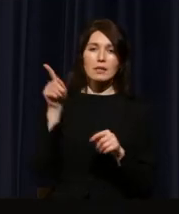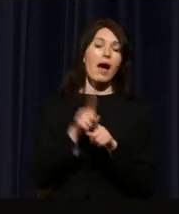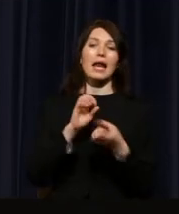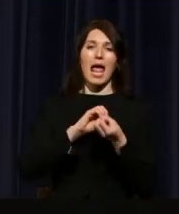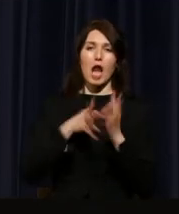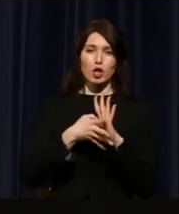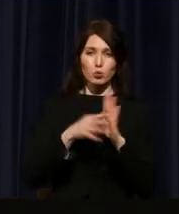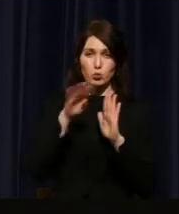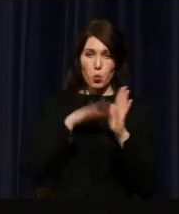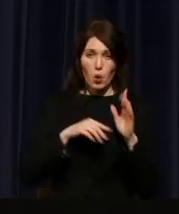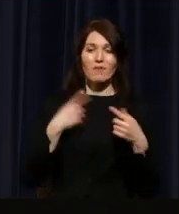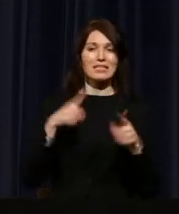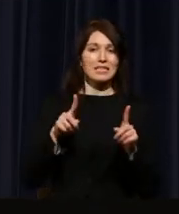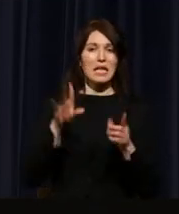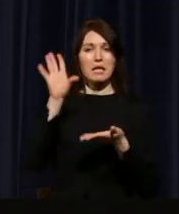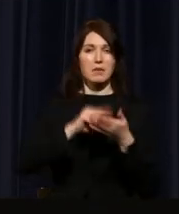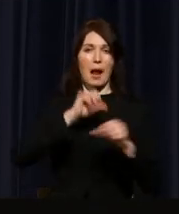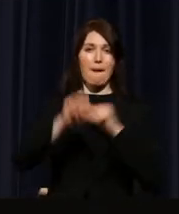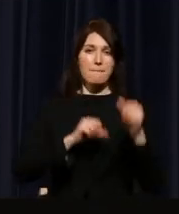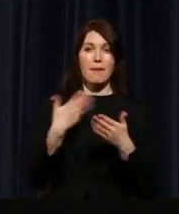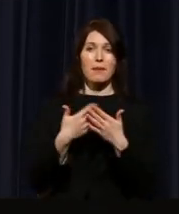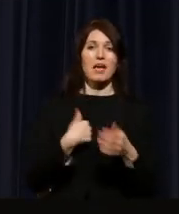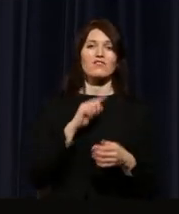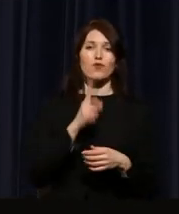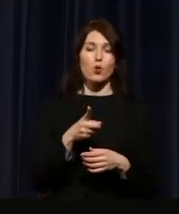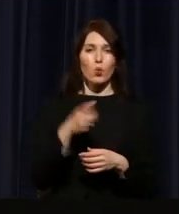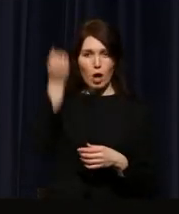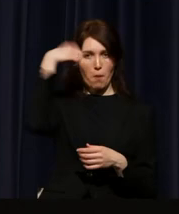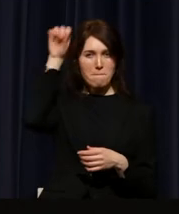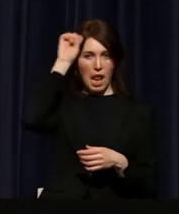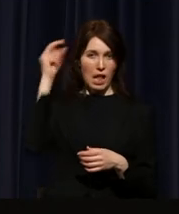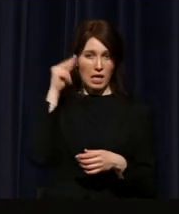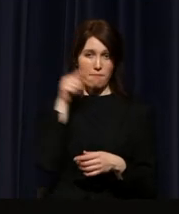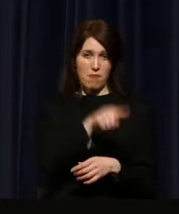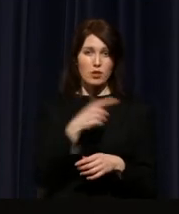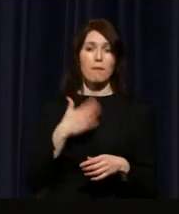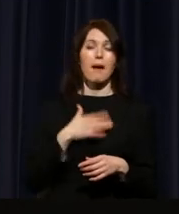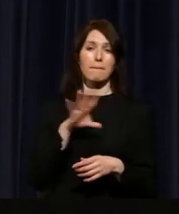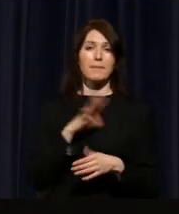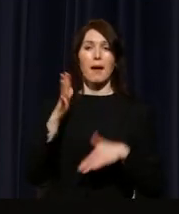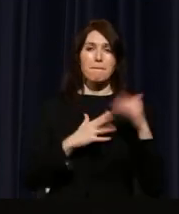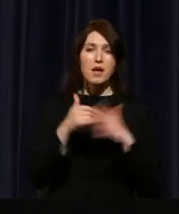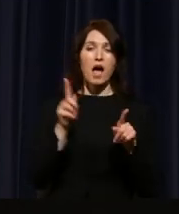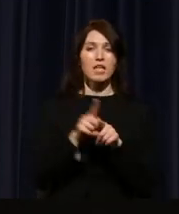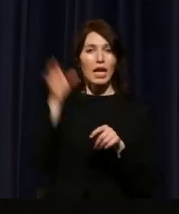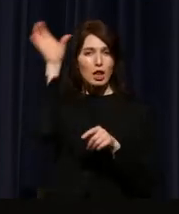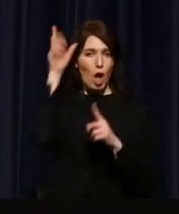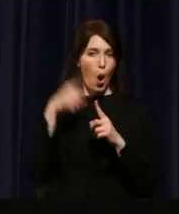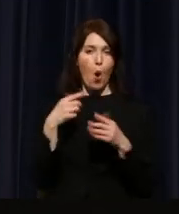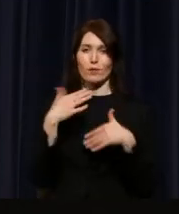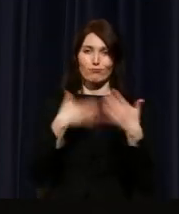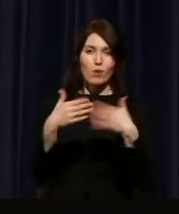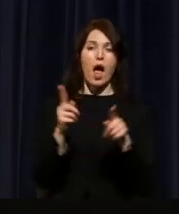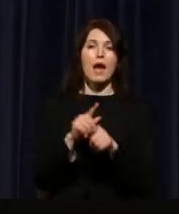Erasmus programmās, gan citās apmaiņās. Es, piemēram, gadu mācījos Berlīnē. Un tur man bija gan prakse, gan teorija un tā tālāk.